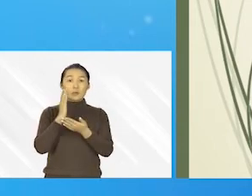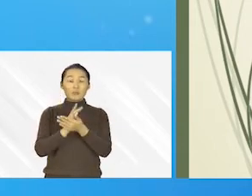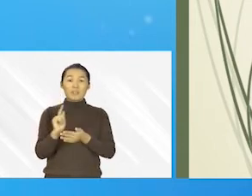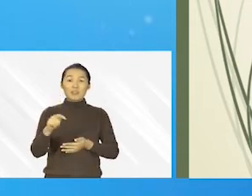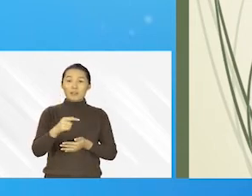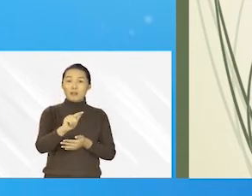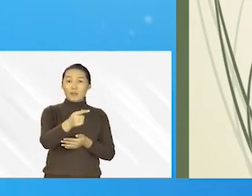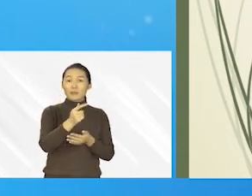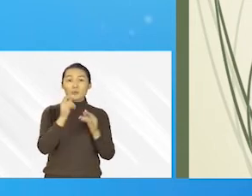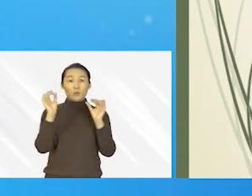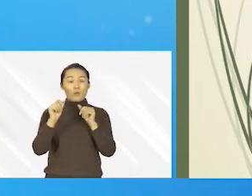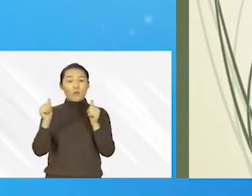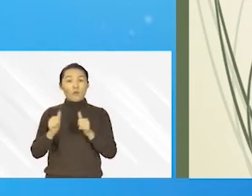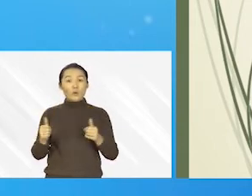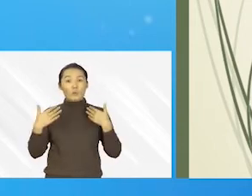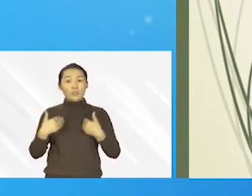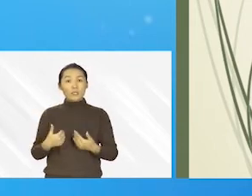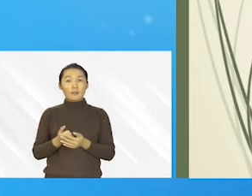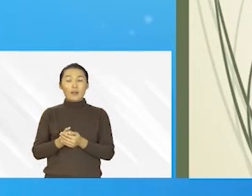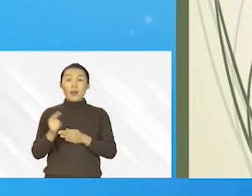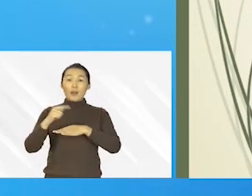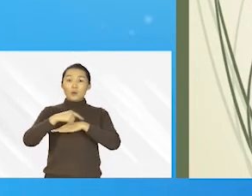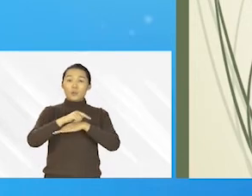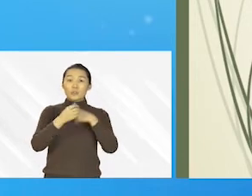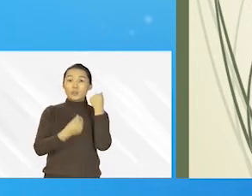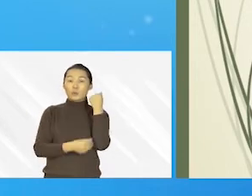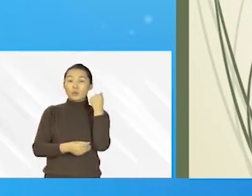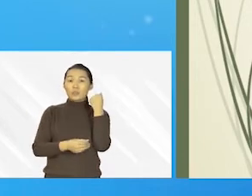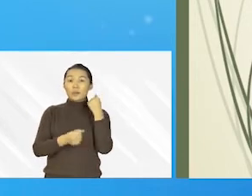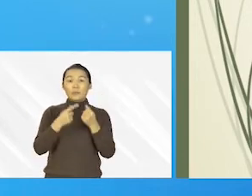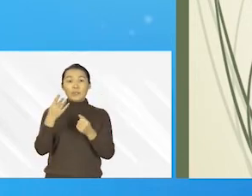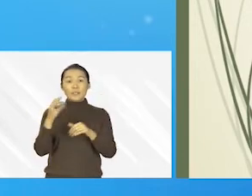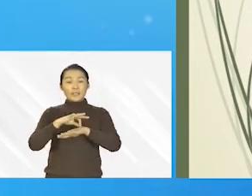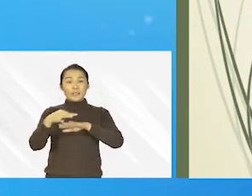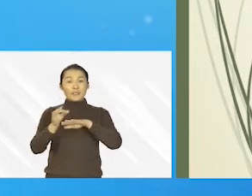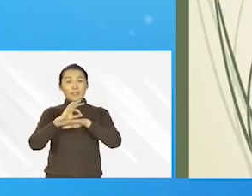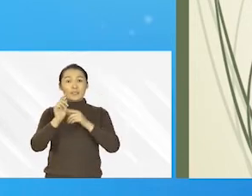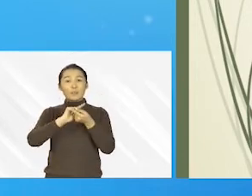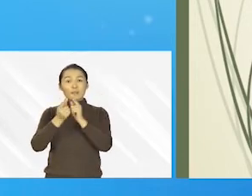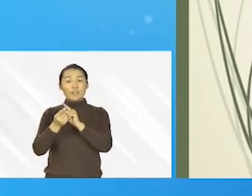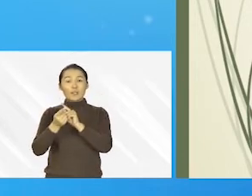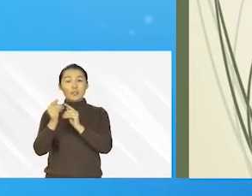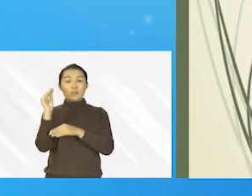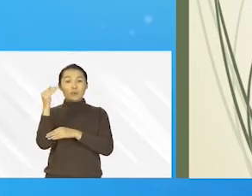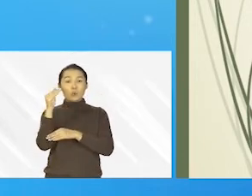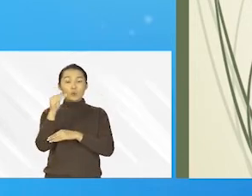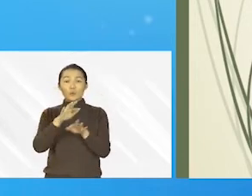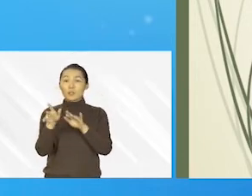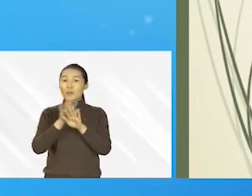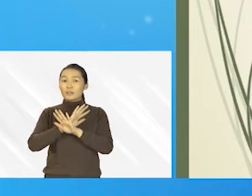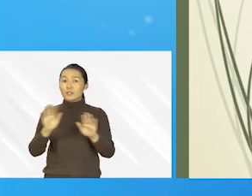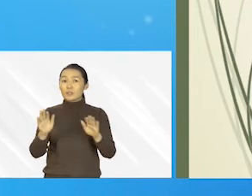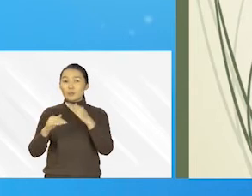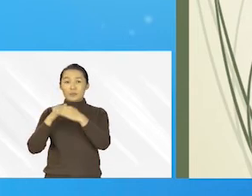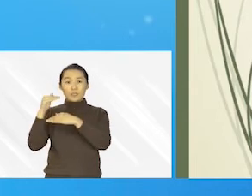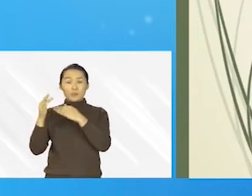червеобразную форму тела, а затем гусеница после нескольких линек превращается в куколку, неподвижную стадию,